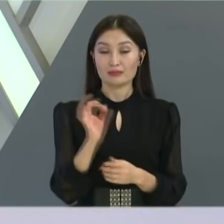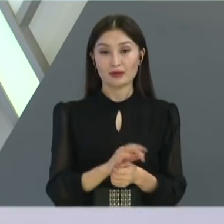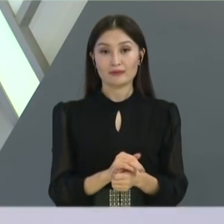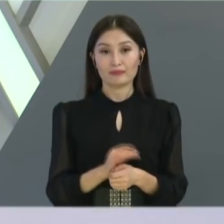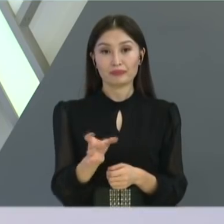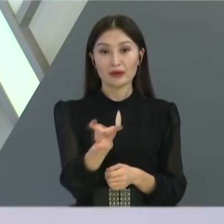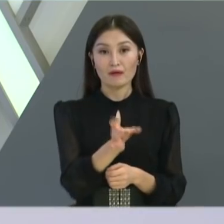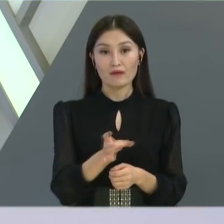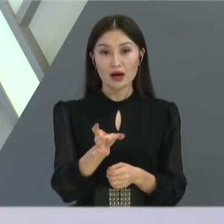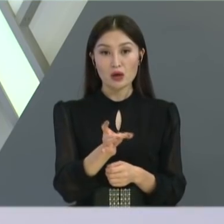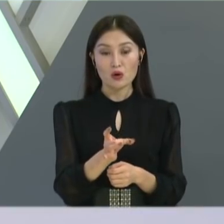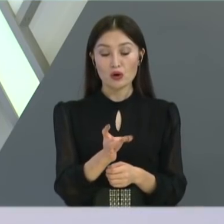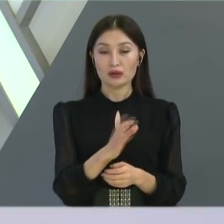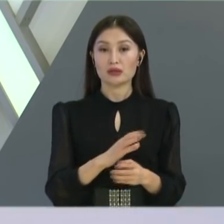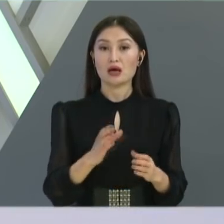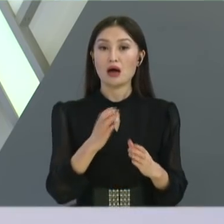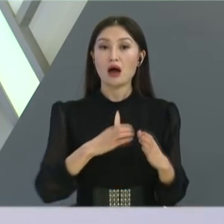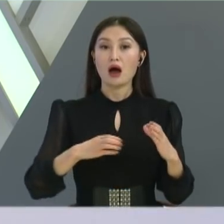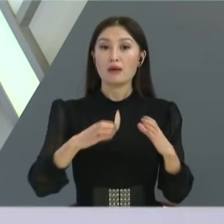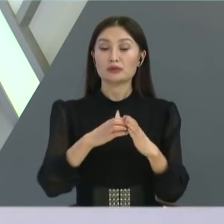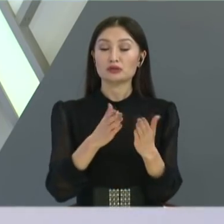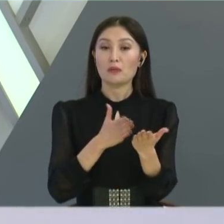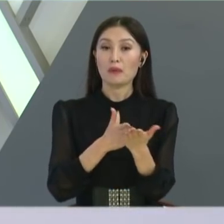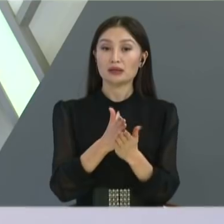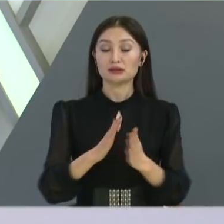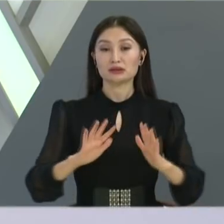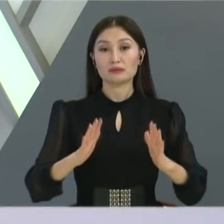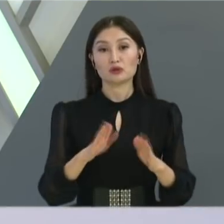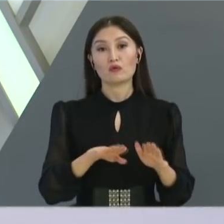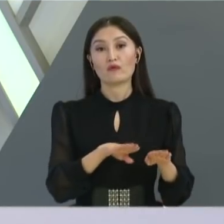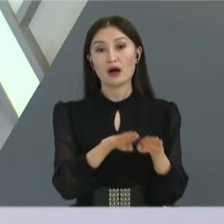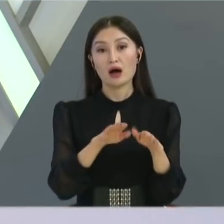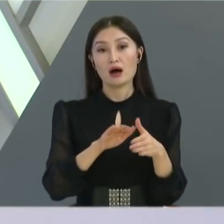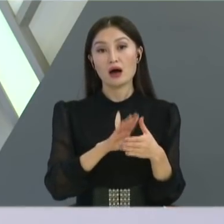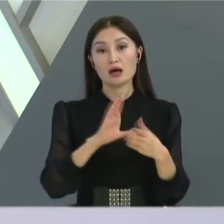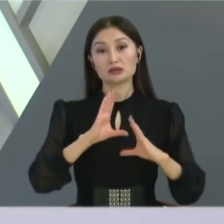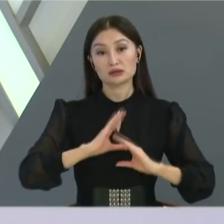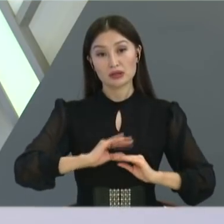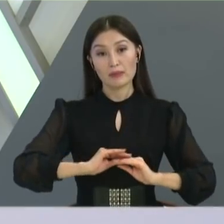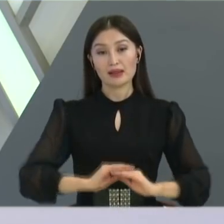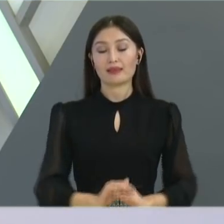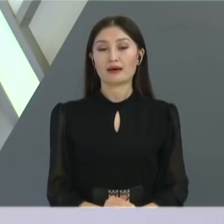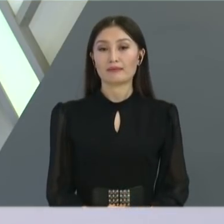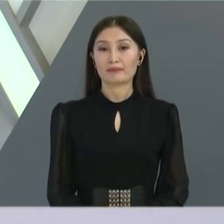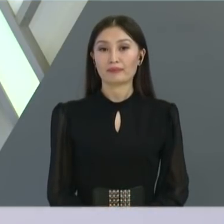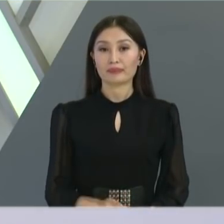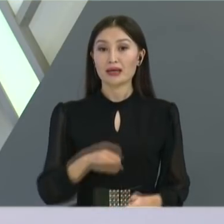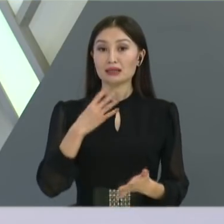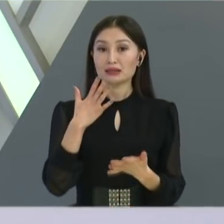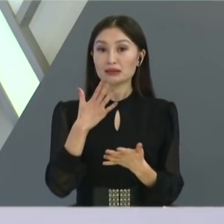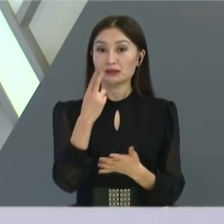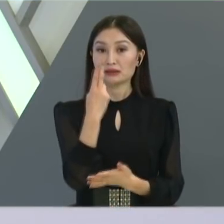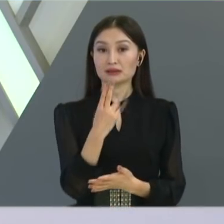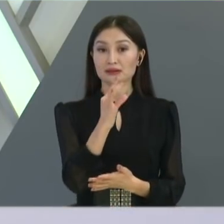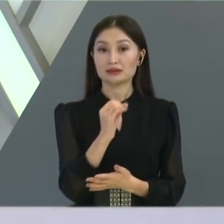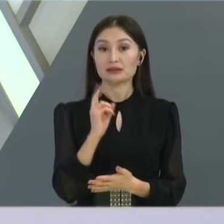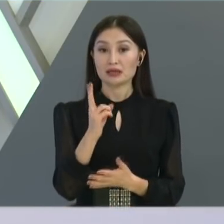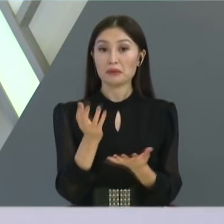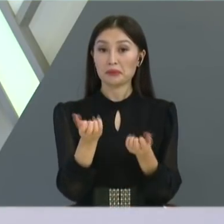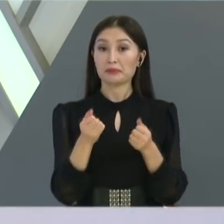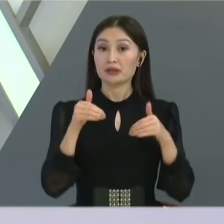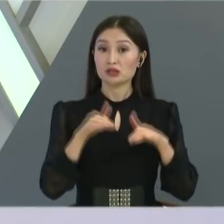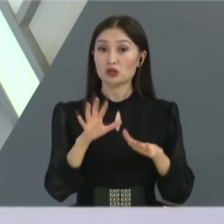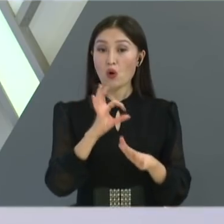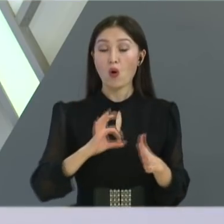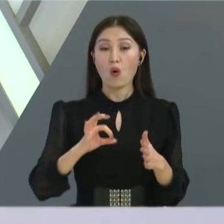В районе общественно-политическая обстановка стабильная. Центральная избирательная комиссия примет решение